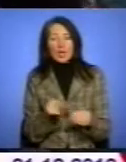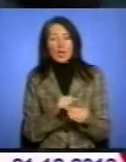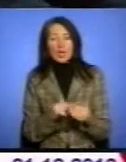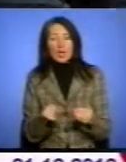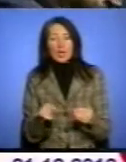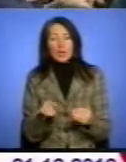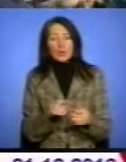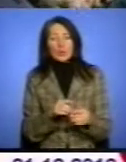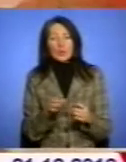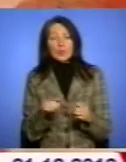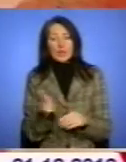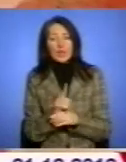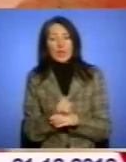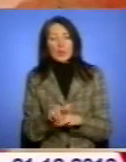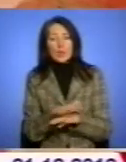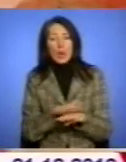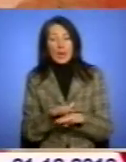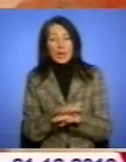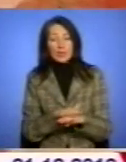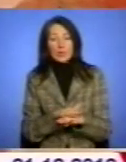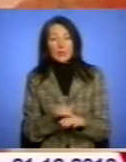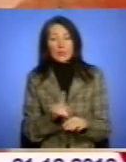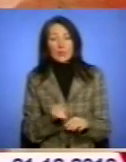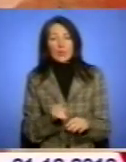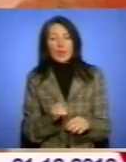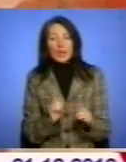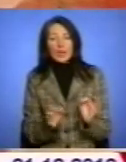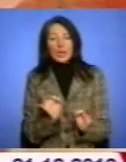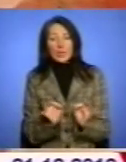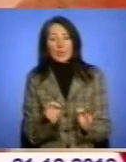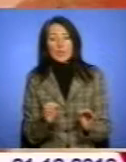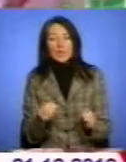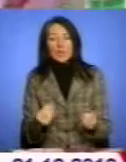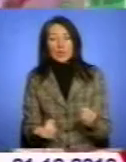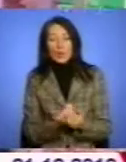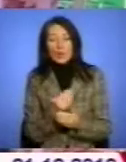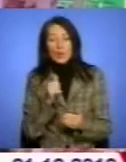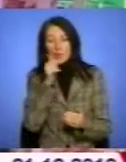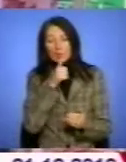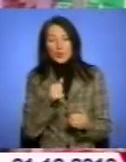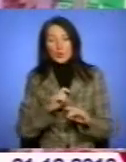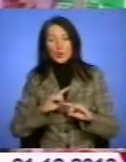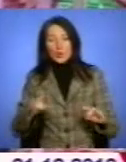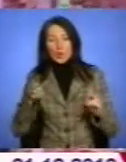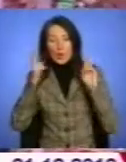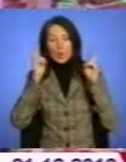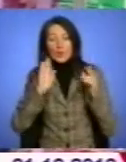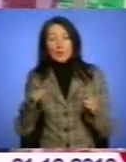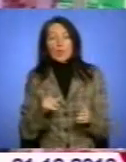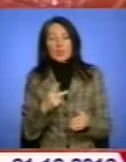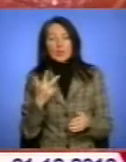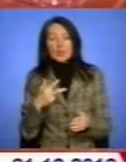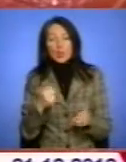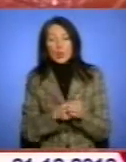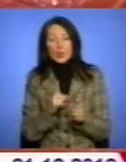статистики Тернопільського міського ринку. Ціни на м'ясо стабільні. Бажана на новорічному столі кролятина коштуватиме від 70 до 100 гривень.